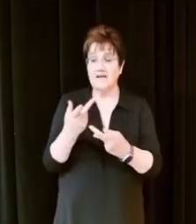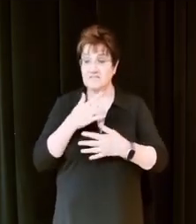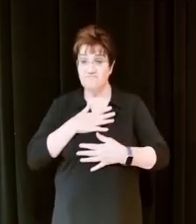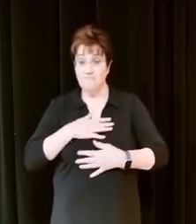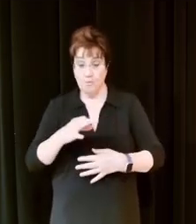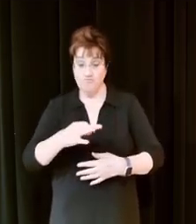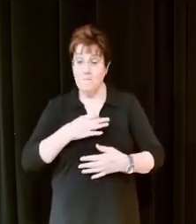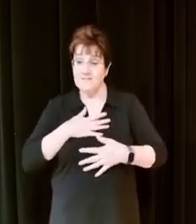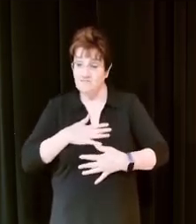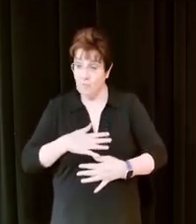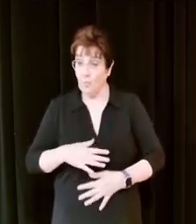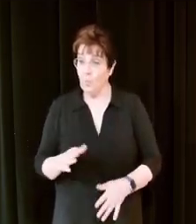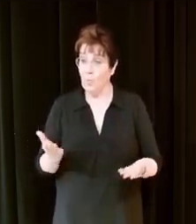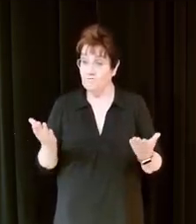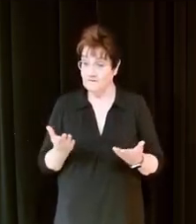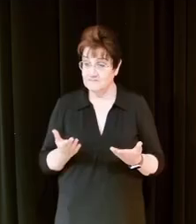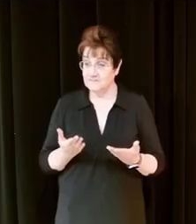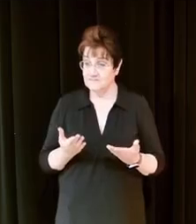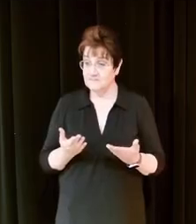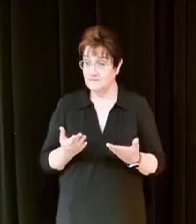gut? Auch in dem Bild,